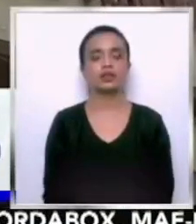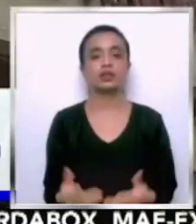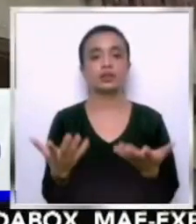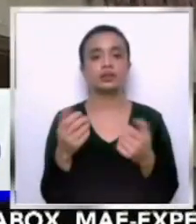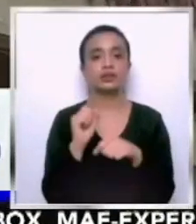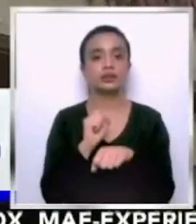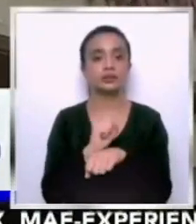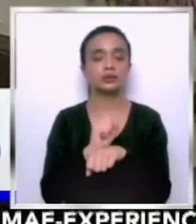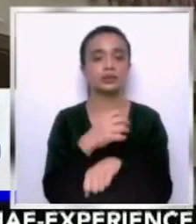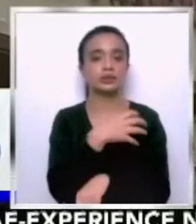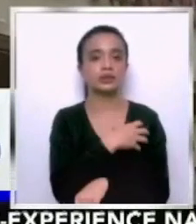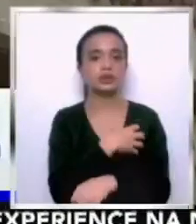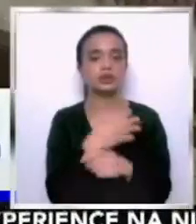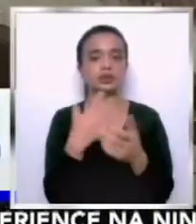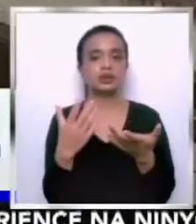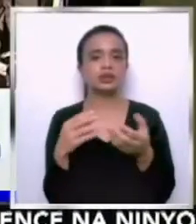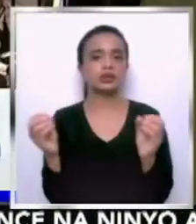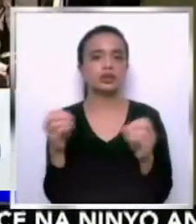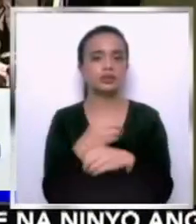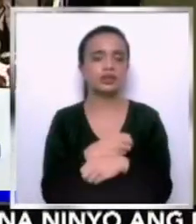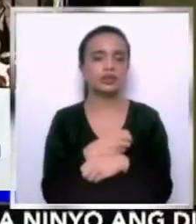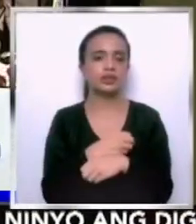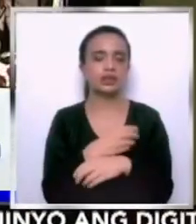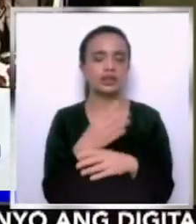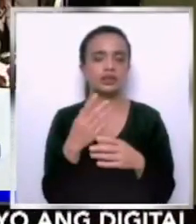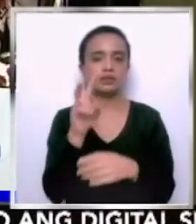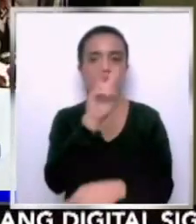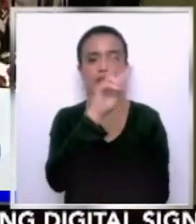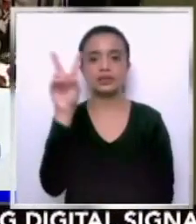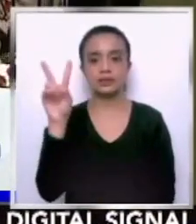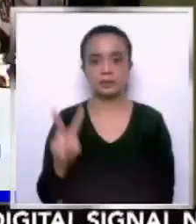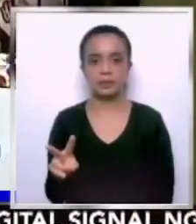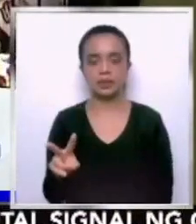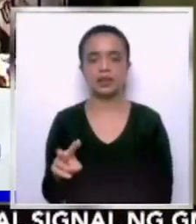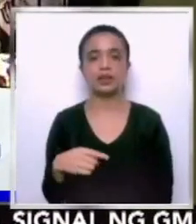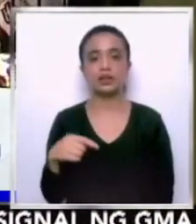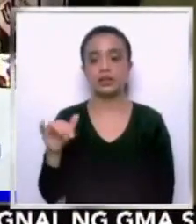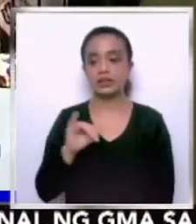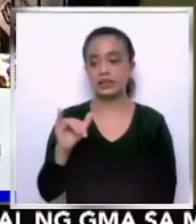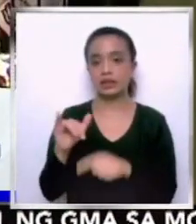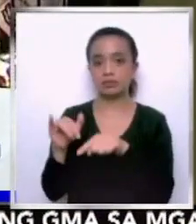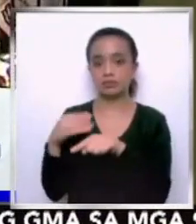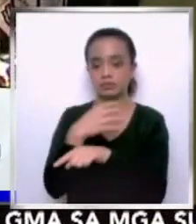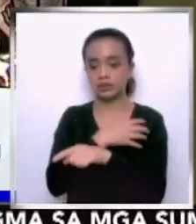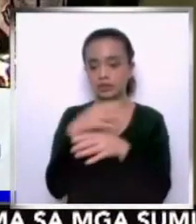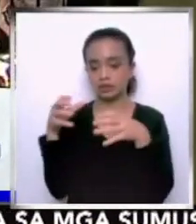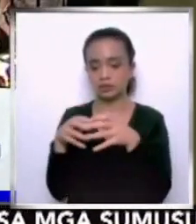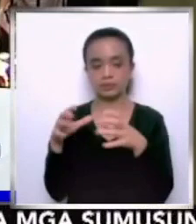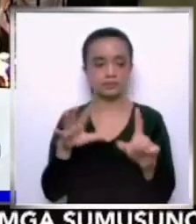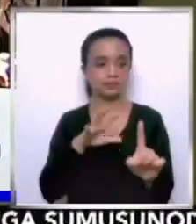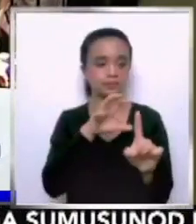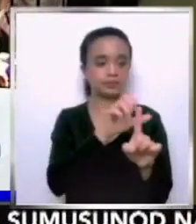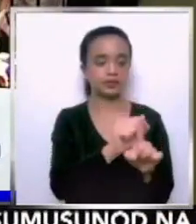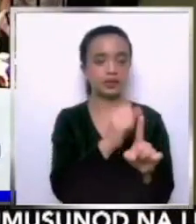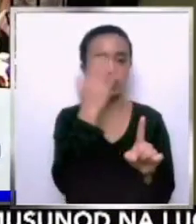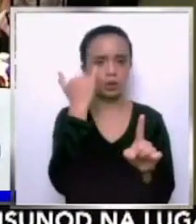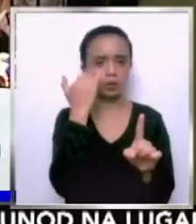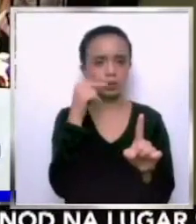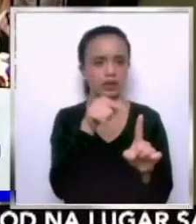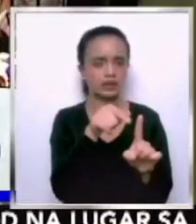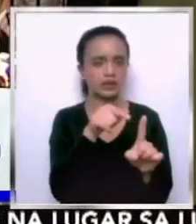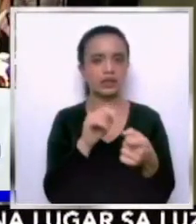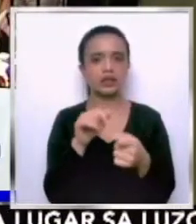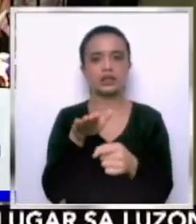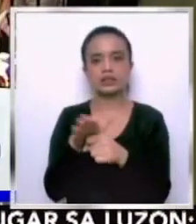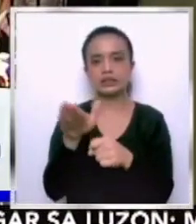Dalandanan Substation ng Valenzuela Police. Inaresto siya ng kanyang mga kabaro nitong Sabado matapos umunong pagsamantalahan ng 9 na taong gulang na